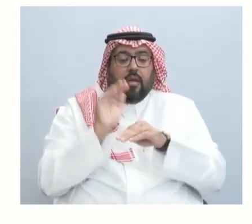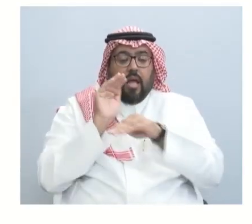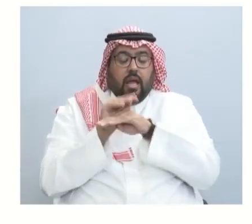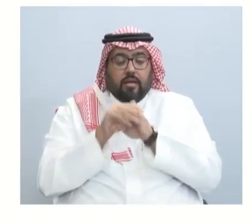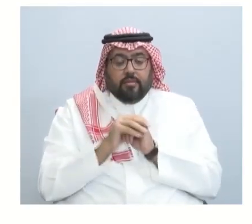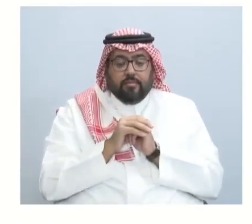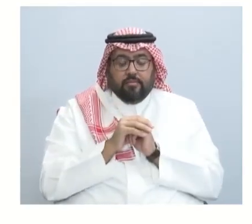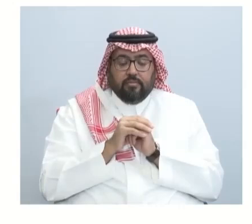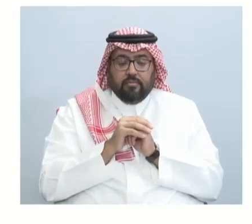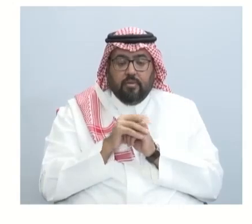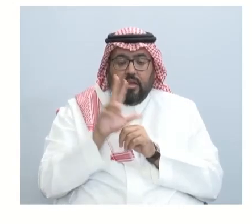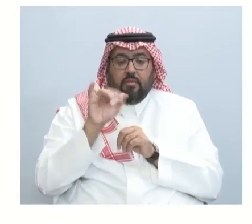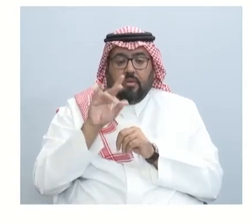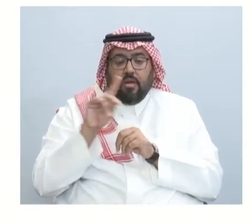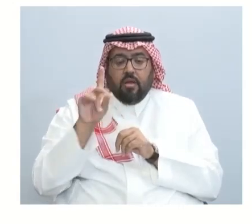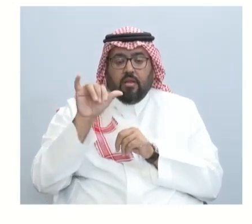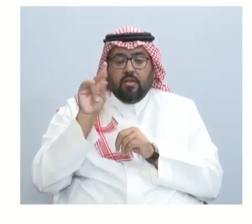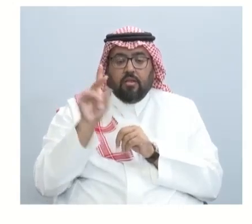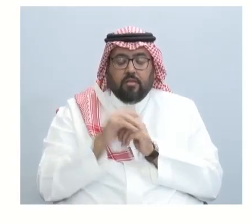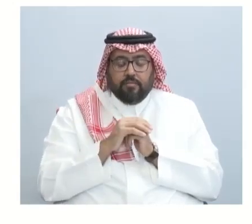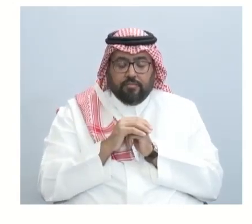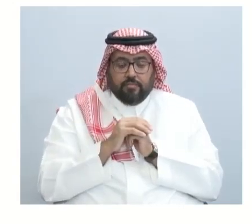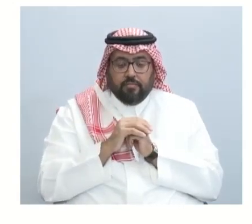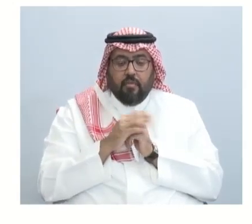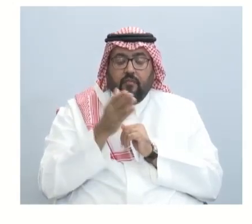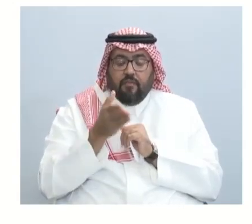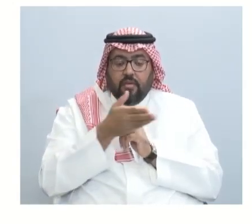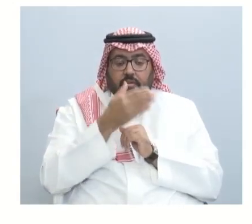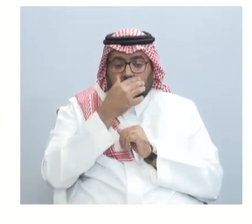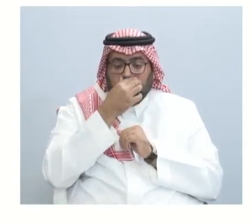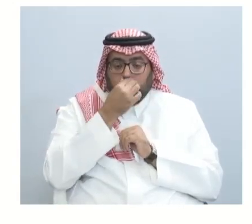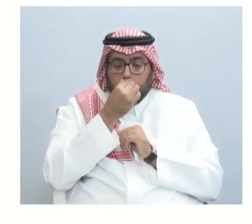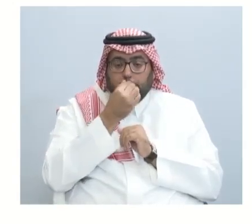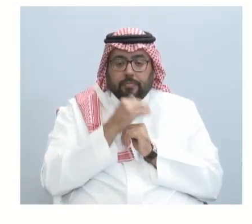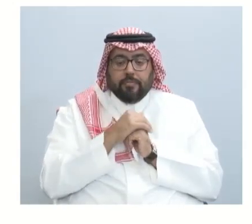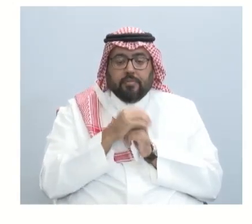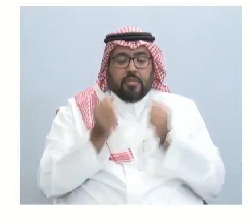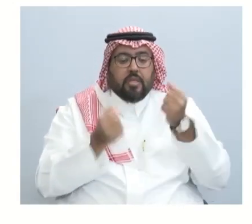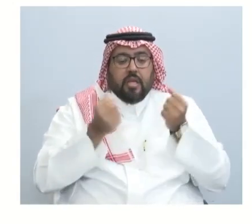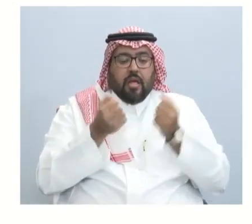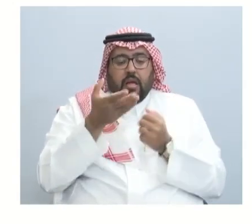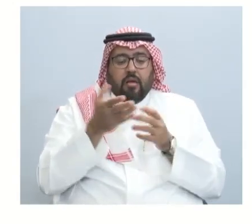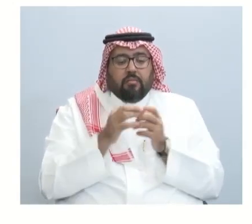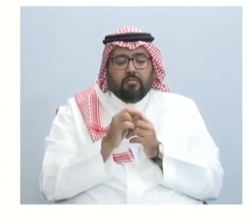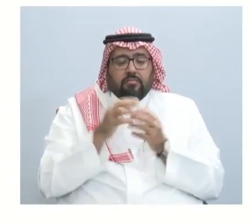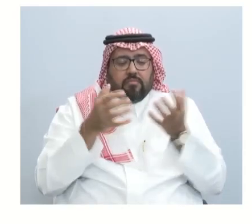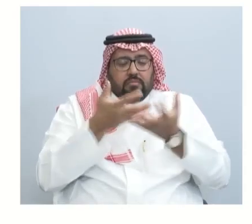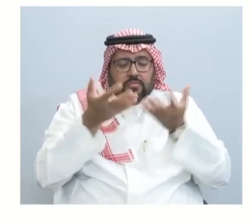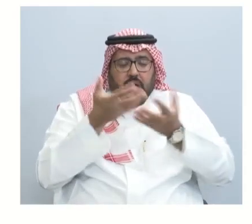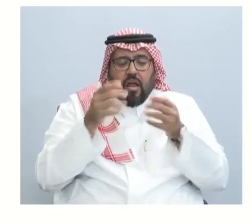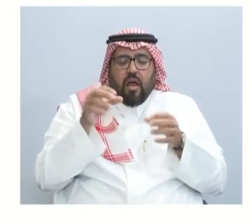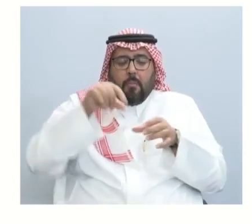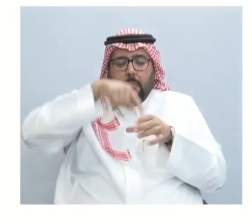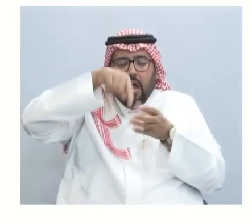ان المخاليط في هذه الى وجود مخاليط في هذه السياره كيف تظهر هذه السياره